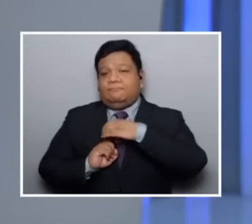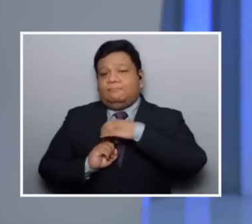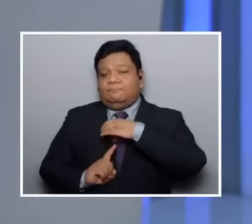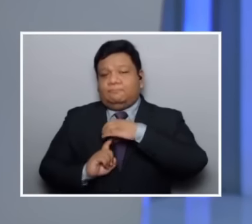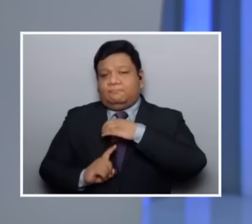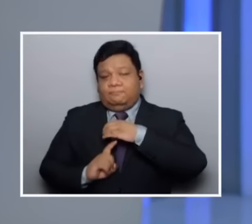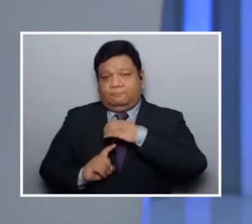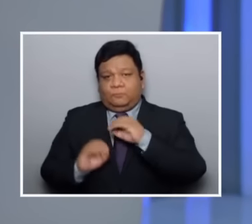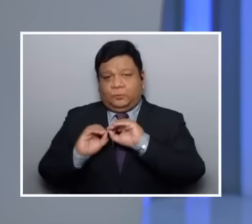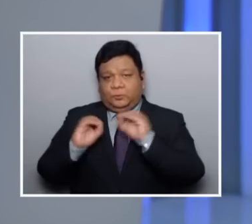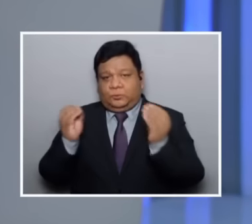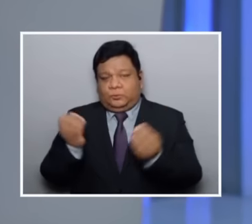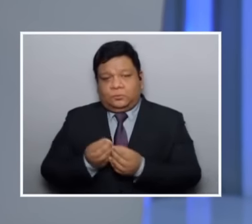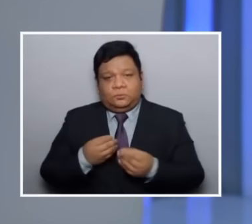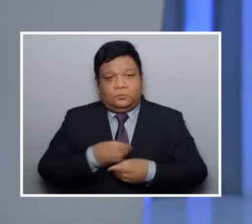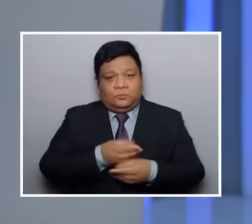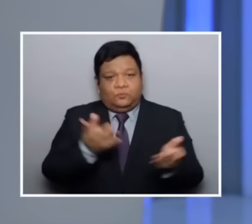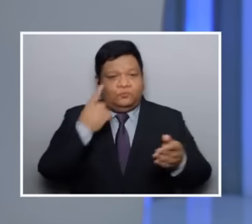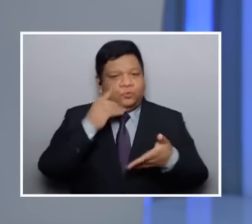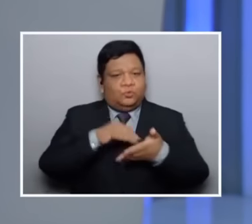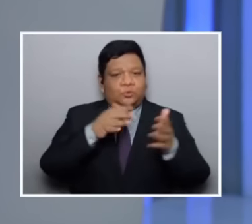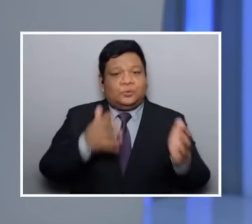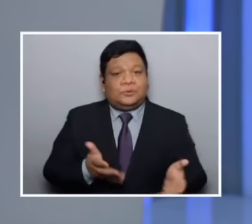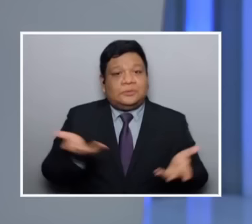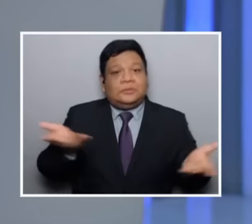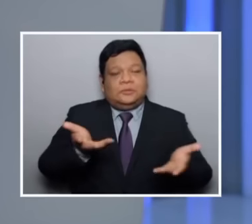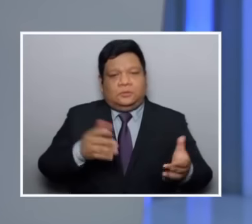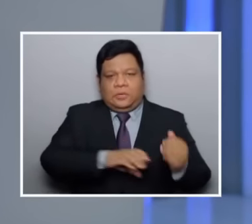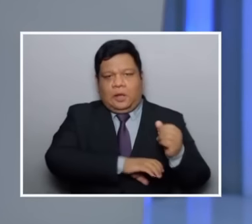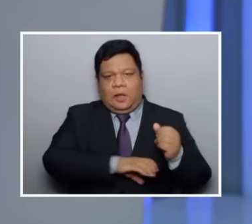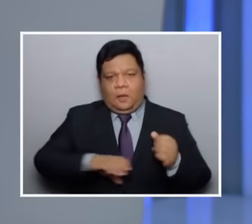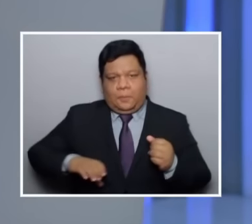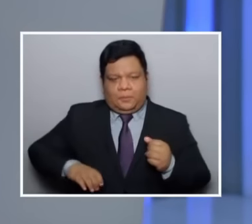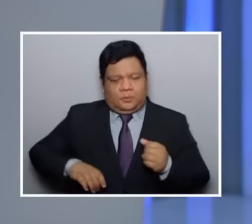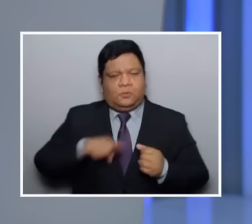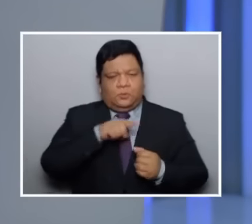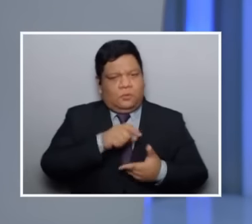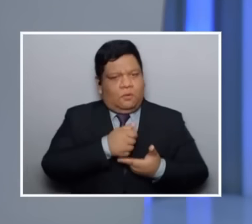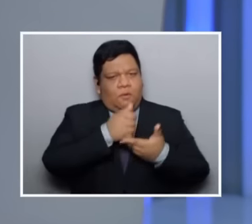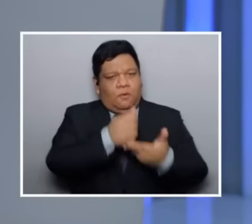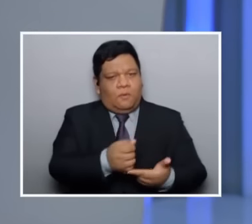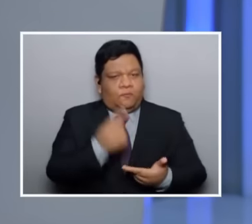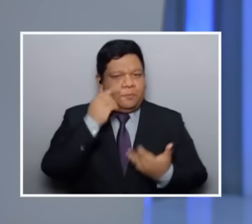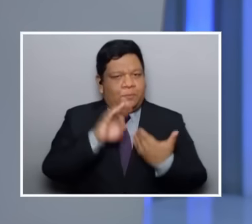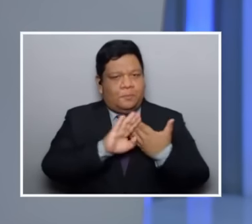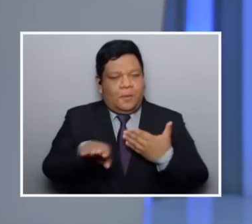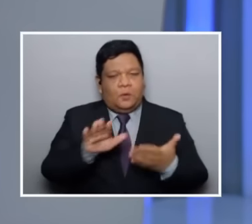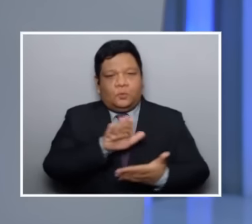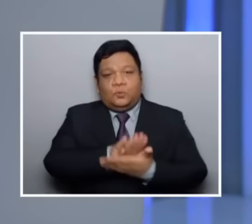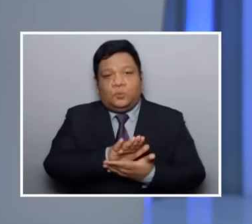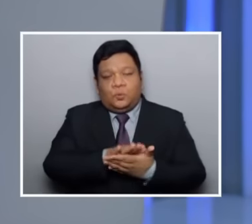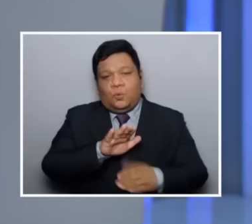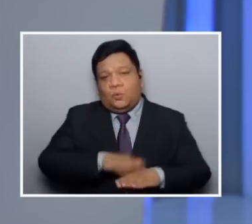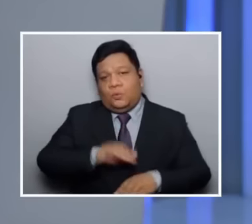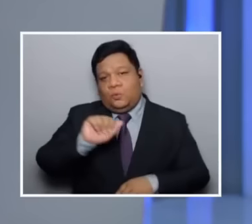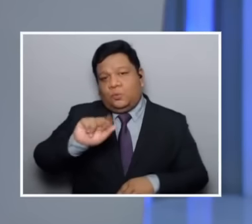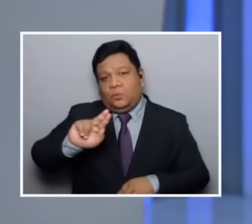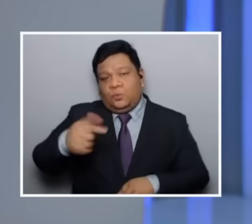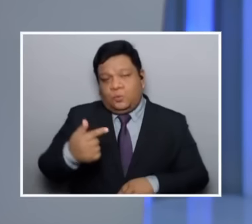mga estudyante sa Cuartero Capiz na malaking tulong para sa kanilang pagbabalik eskwela sa Agosto at